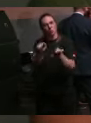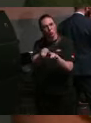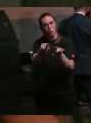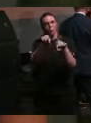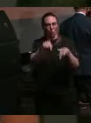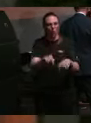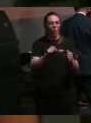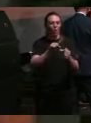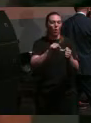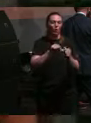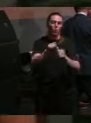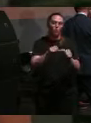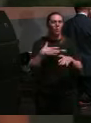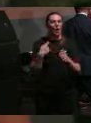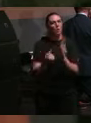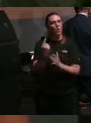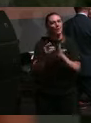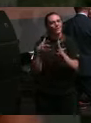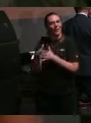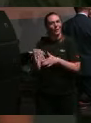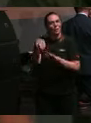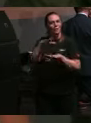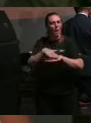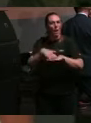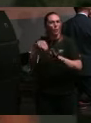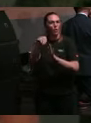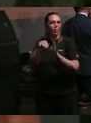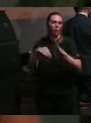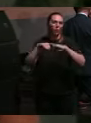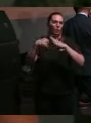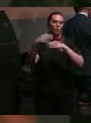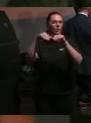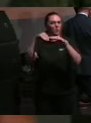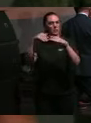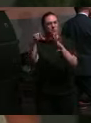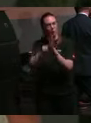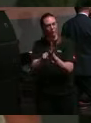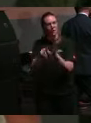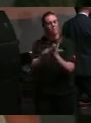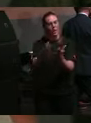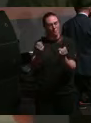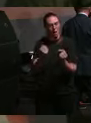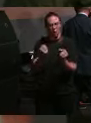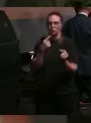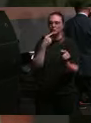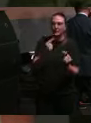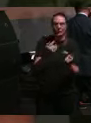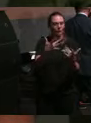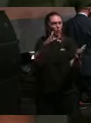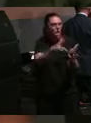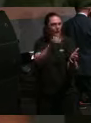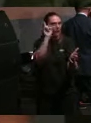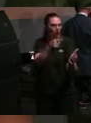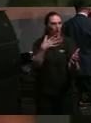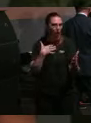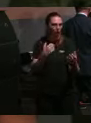gjennom plan- og bygningsloven og der ha mer makt på hvor skal man ha, vil man ha, og hvor skal man legge til rette for vind på land, tror